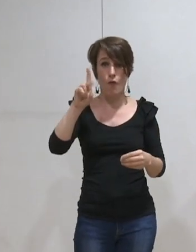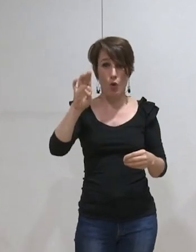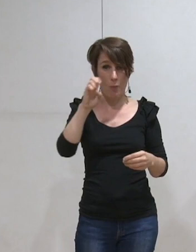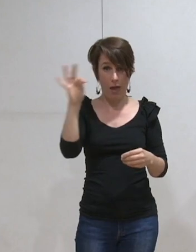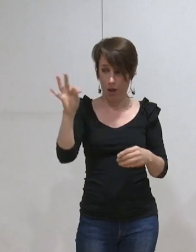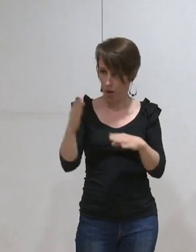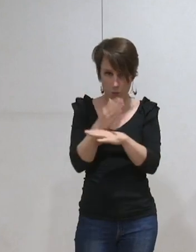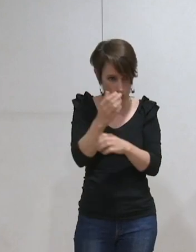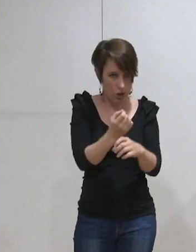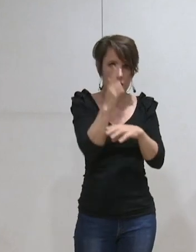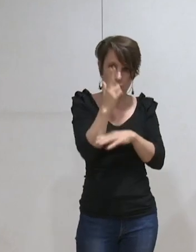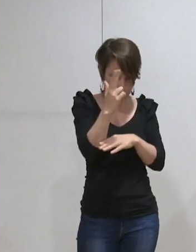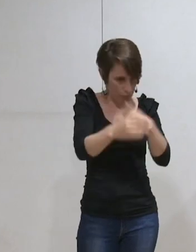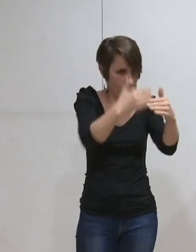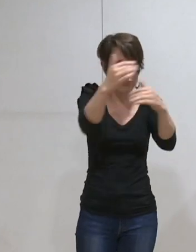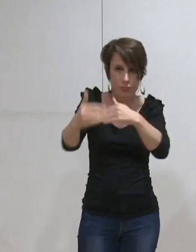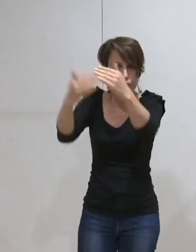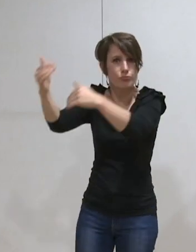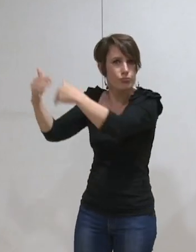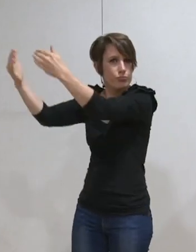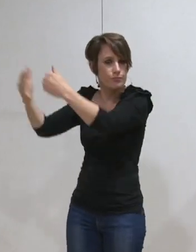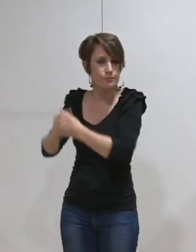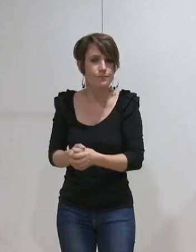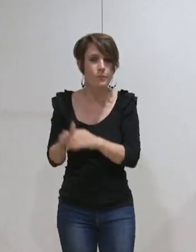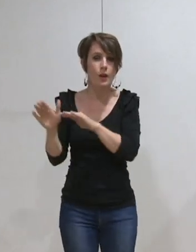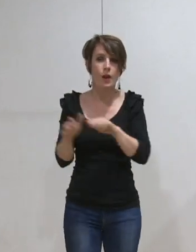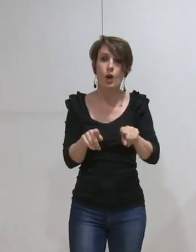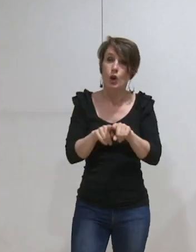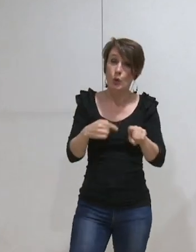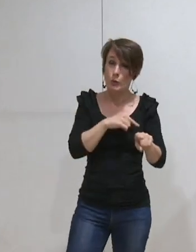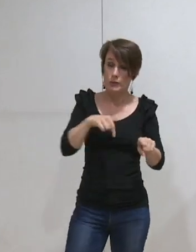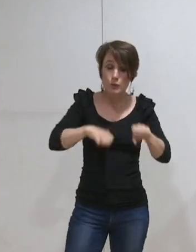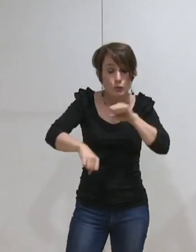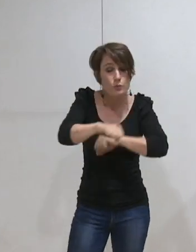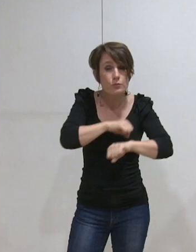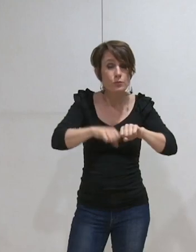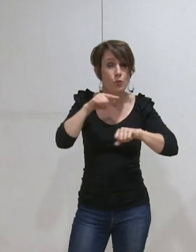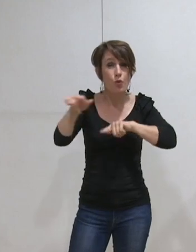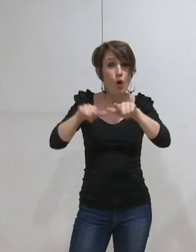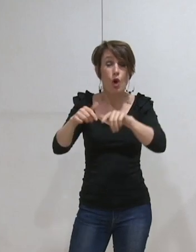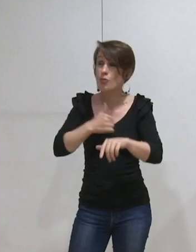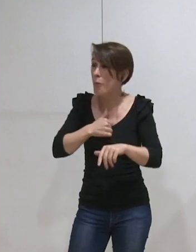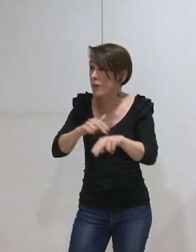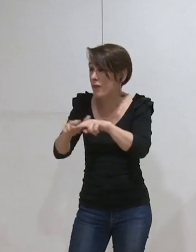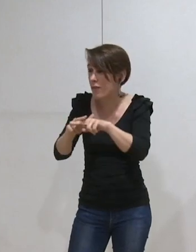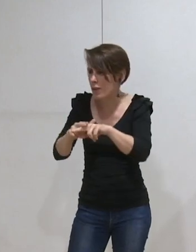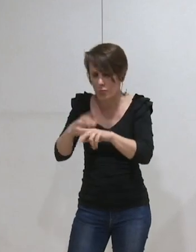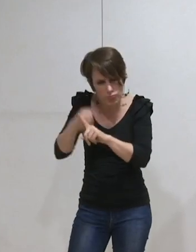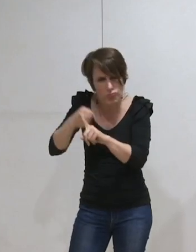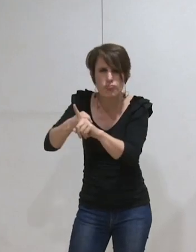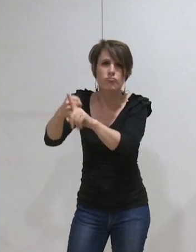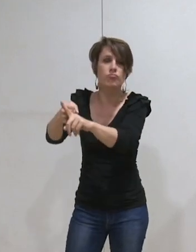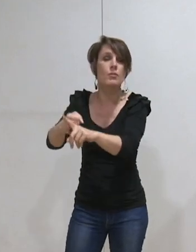délibération mais nos actions ville et métro se portent aussi sur la mobilisation de logement privé actuellement vide j'en ai parlé c'est